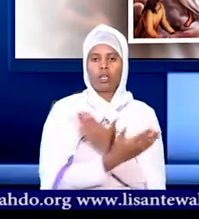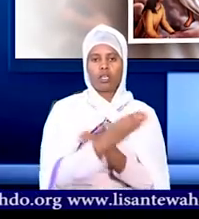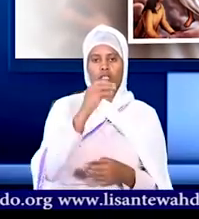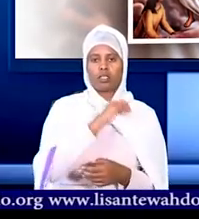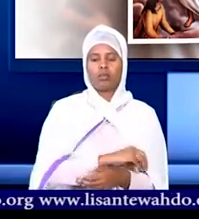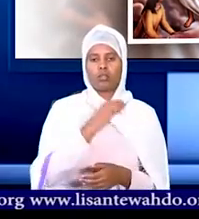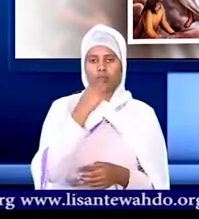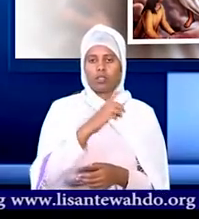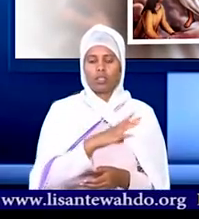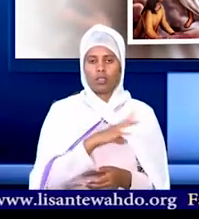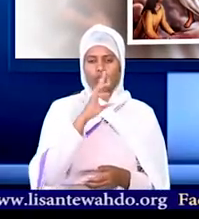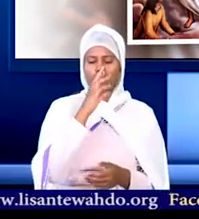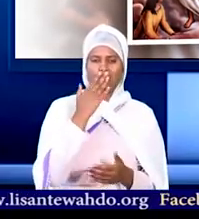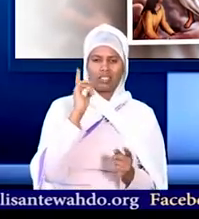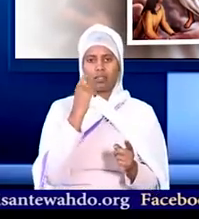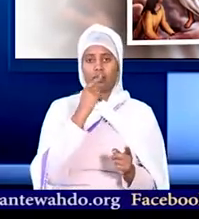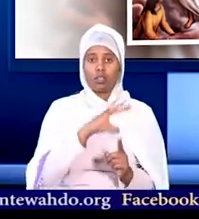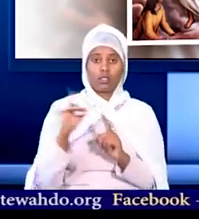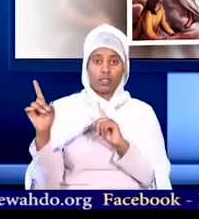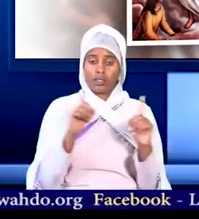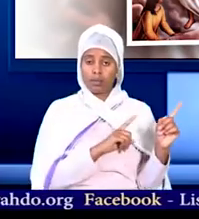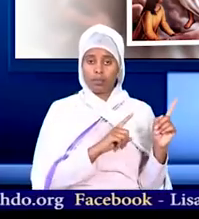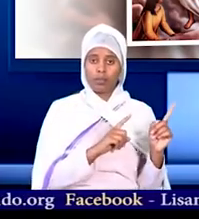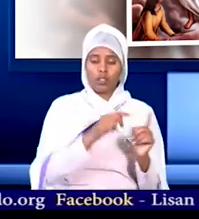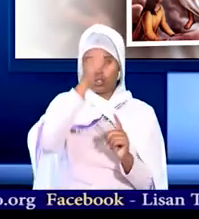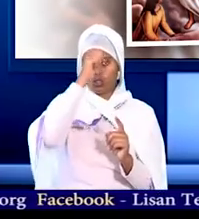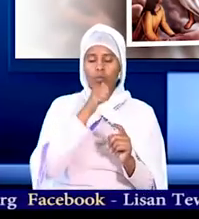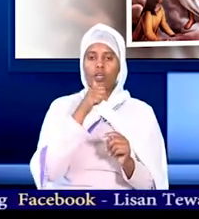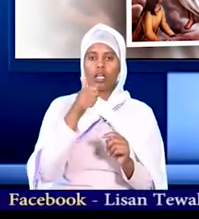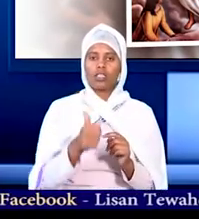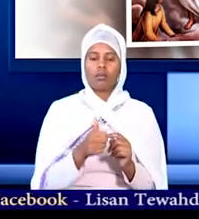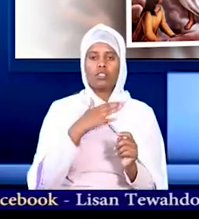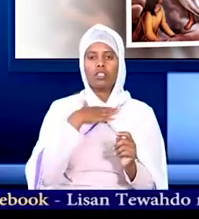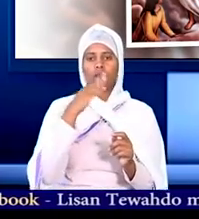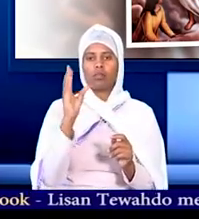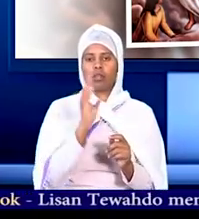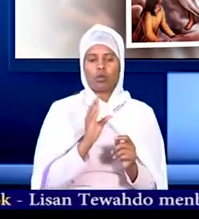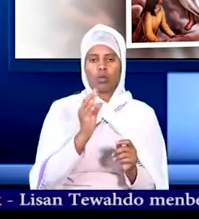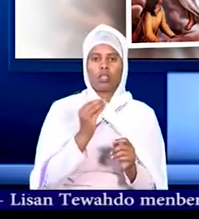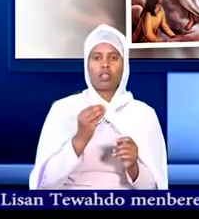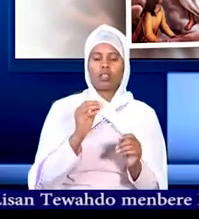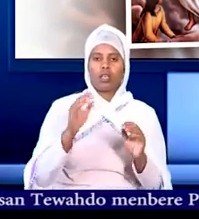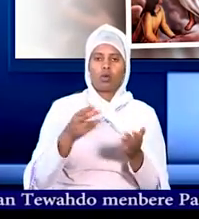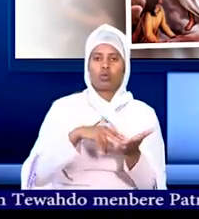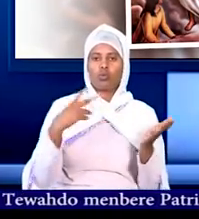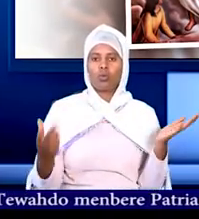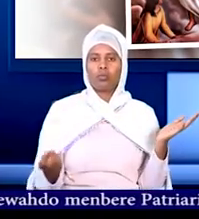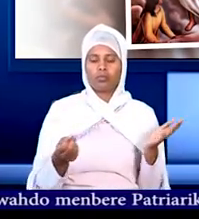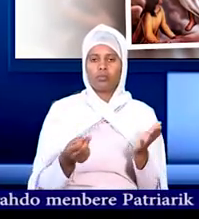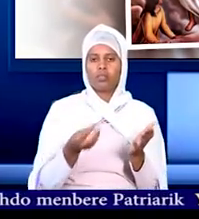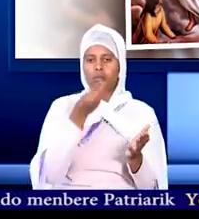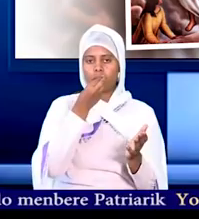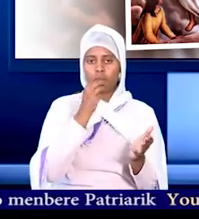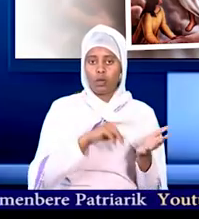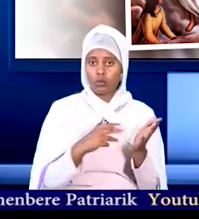ብኣግዛኣቱ ፆም ኣይረብሕኒ እንዳበለት ሰብ ተቃልል ኣላ እንድሕር ዶ ይረብሕ ኮይኑ ነቦኹም ኣዳምን ነዲኹም ንሄዋንን